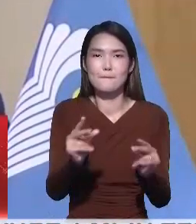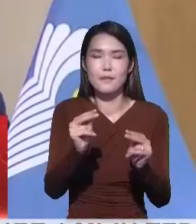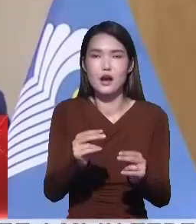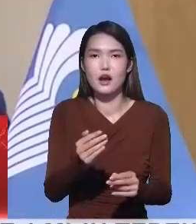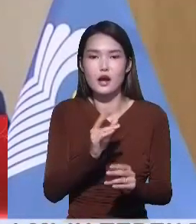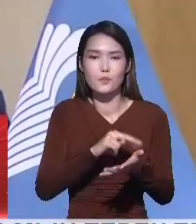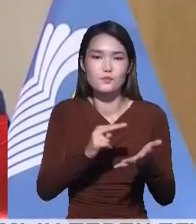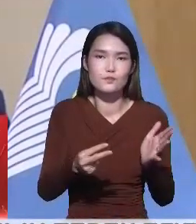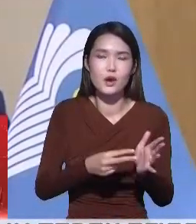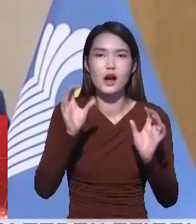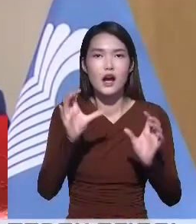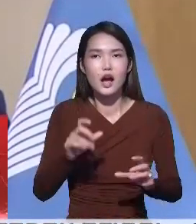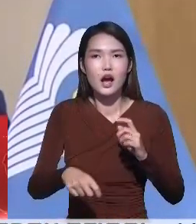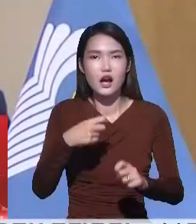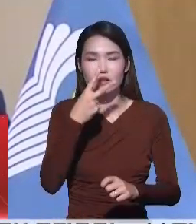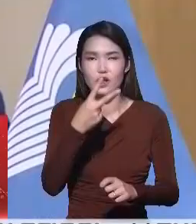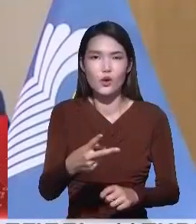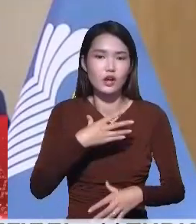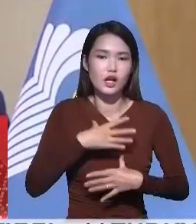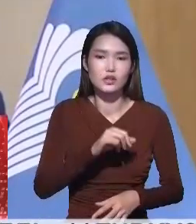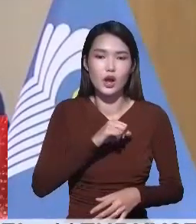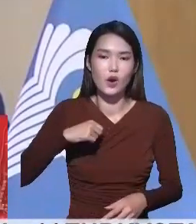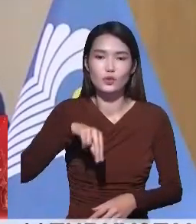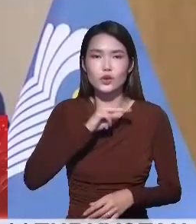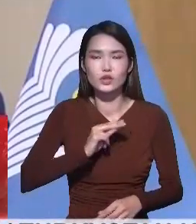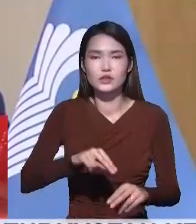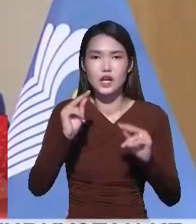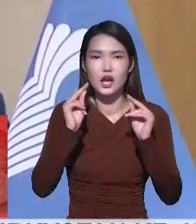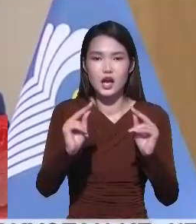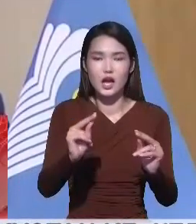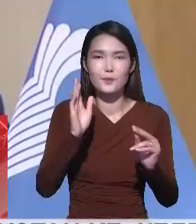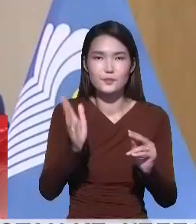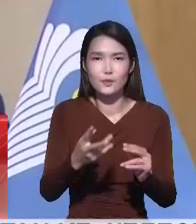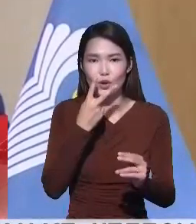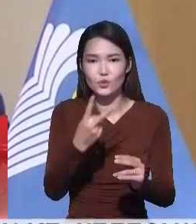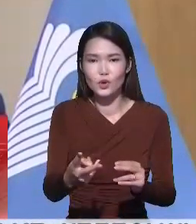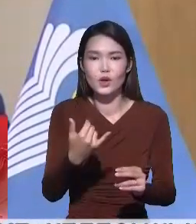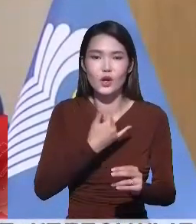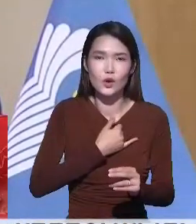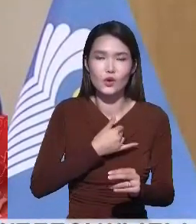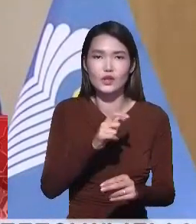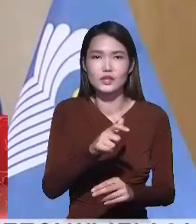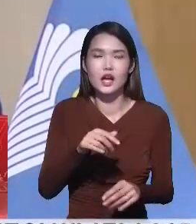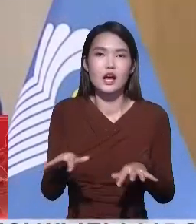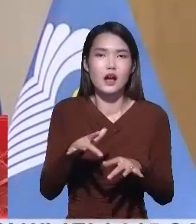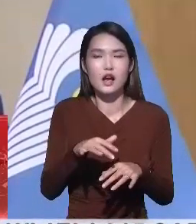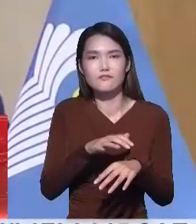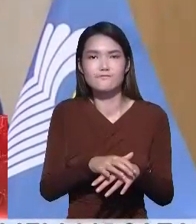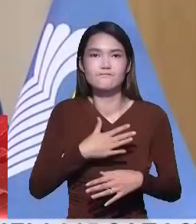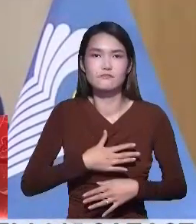Біз ешқандай заң бұзушылықты көрмедік. Көзімізді жұмып, әдейі көрмеген кейіп танытқан жоқпыз. Расымен заңға қайшы әрекет байқалмады.